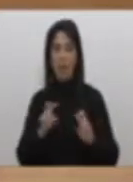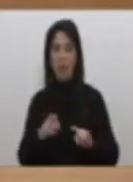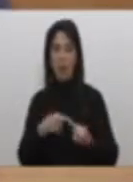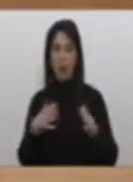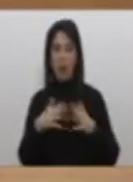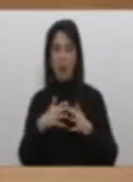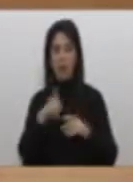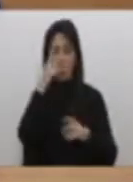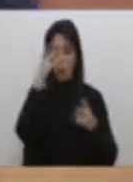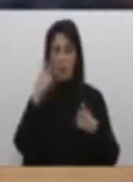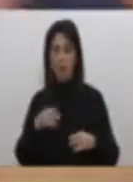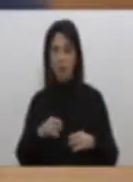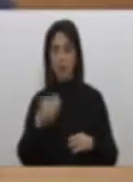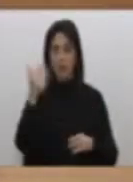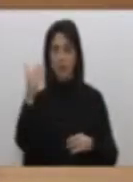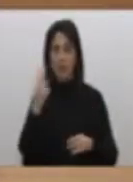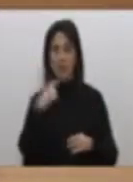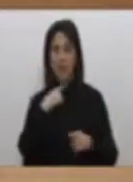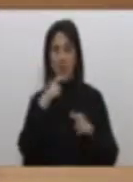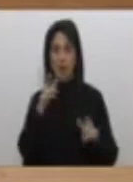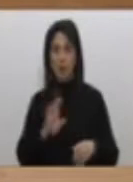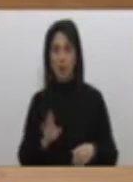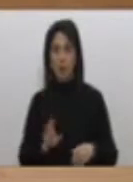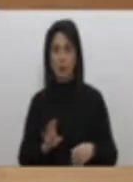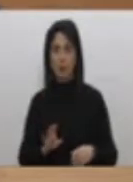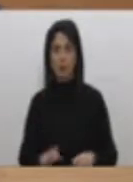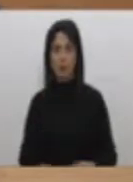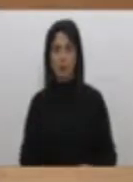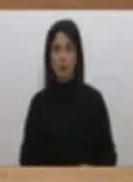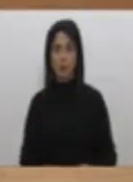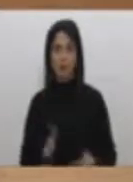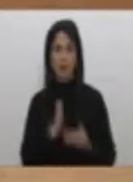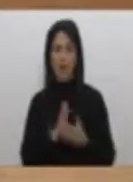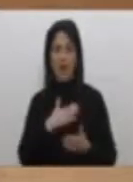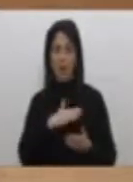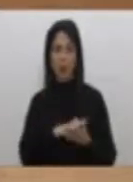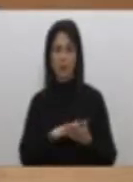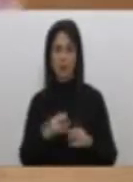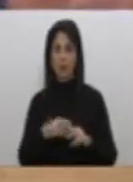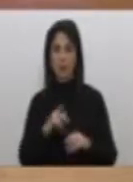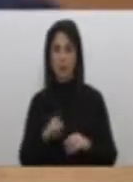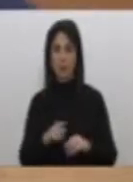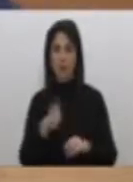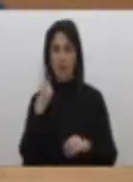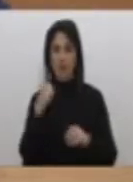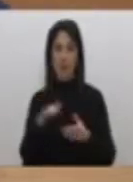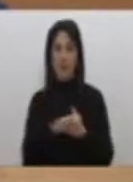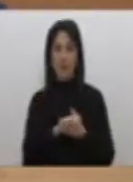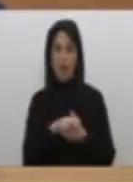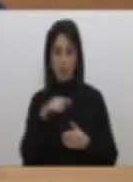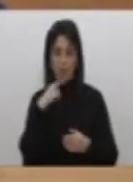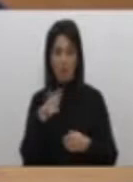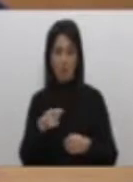ამ უბედურების და თქვენ ერთი ხმა არ მოგიღიათ. Არა ხარ გულწრფელი და იმიტომ. ერთიანობაზე მოგვიწოდებით